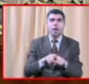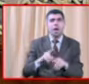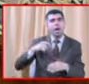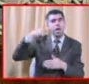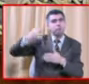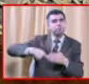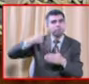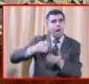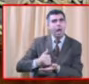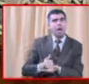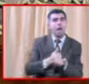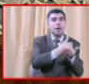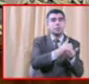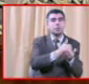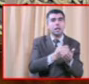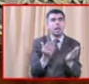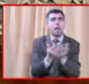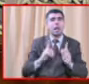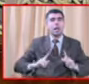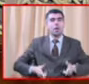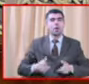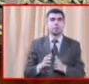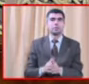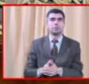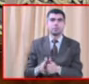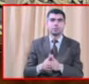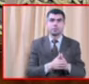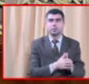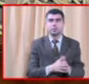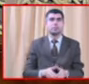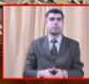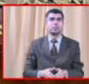النواب المحترمين من الفريق الاستقلال الوحدة والتعادل. تفضل أحد السادة النواب،